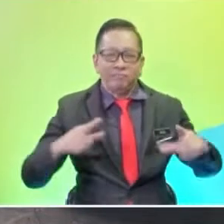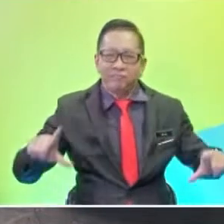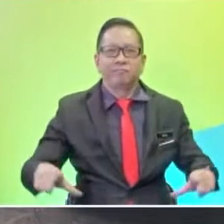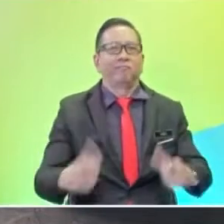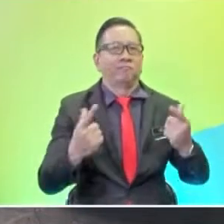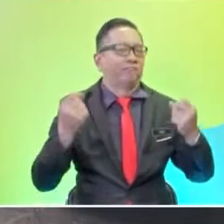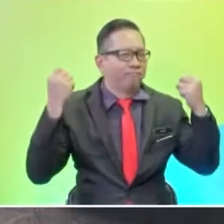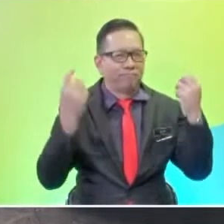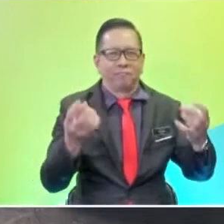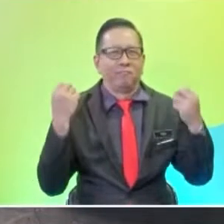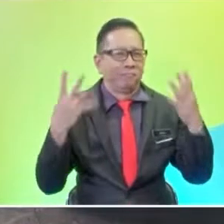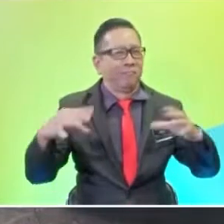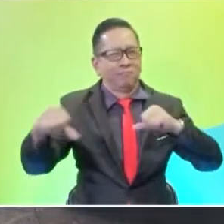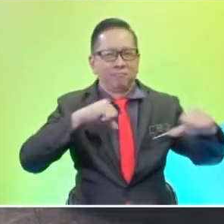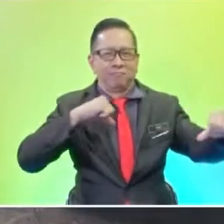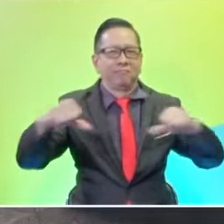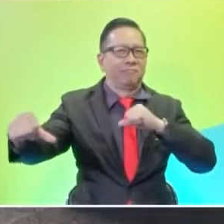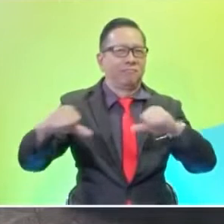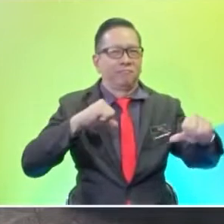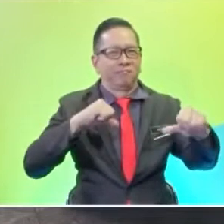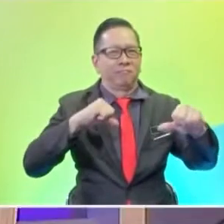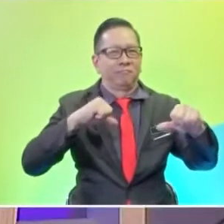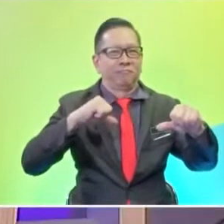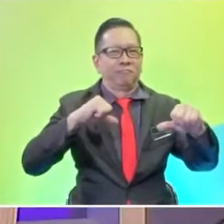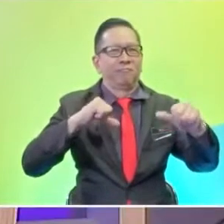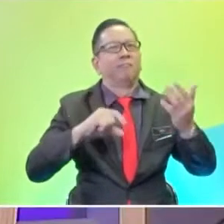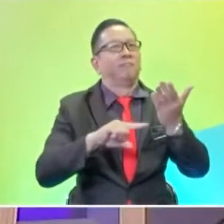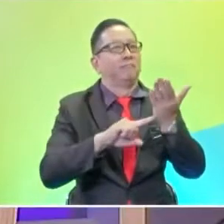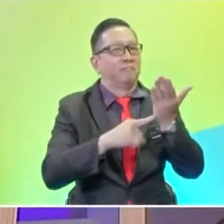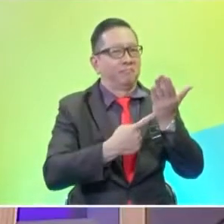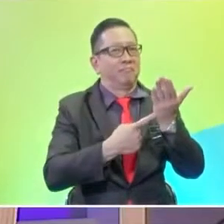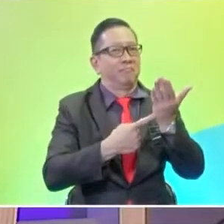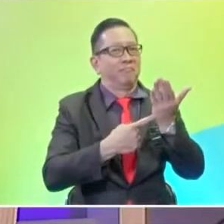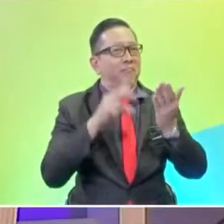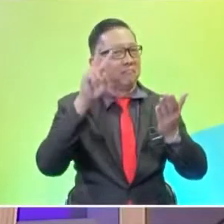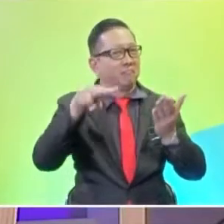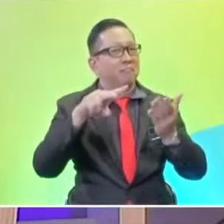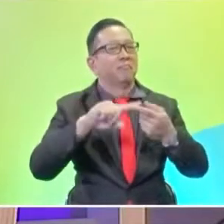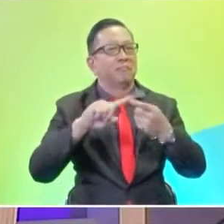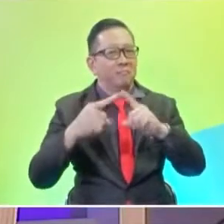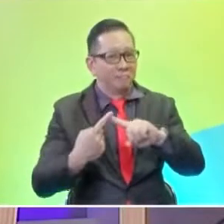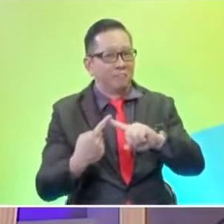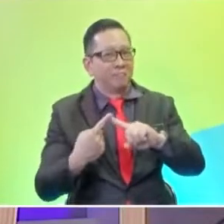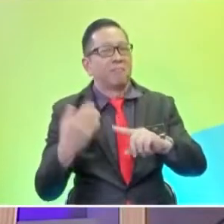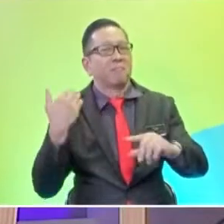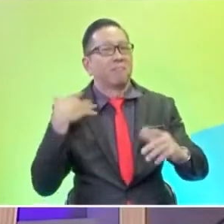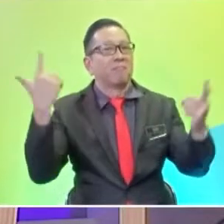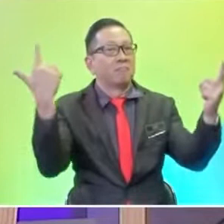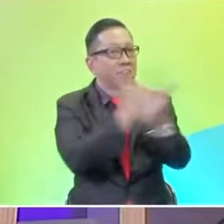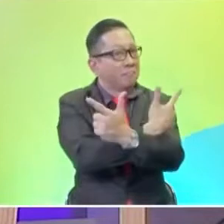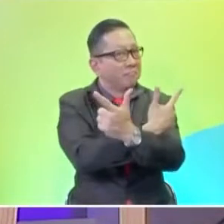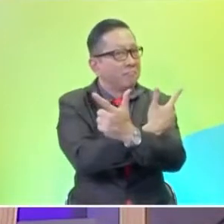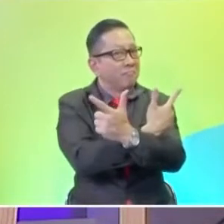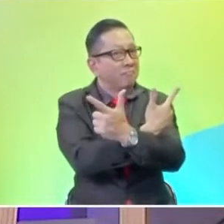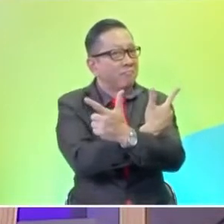macam-macam Activity yang menarik hmm macam alway siaran tadi kita dilihat kawan-kawan kita Dia ada pertandingan dia masuk